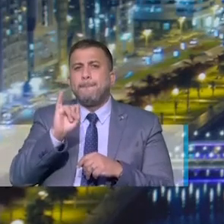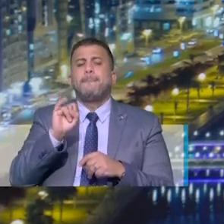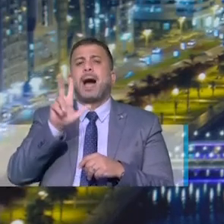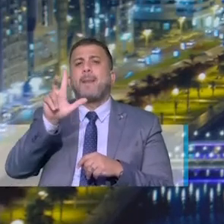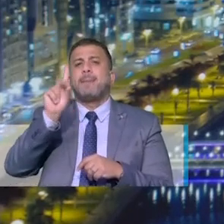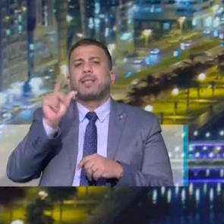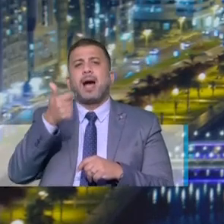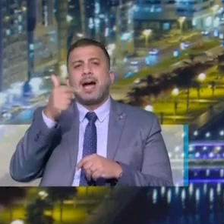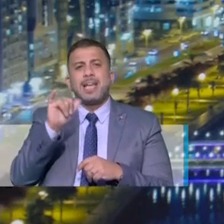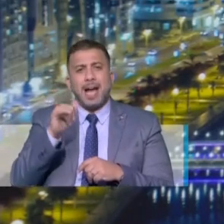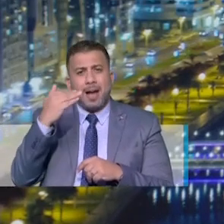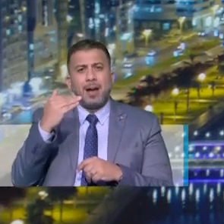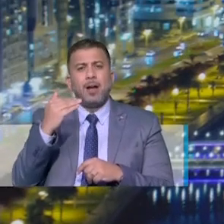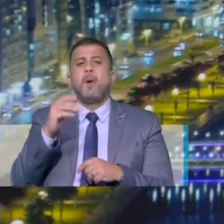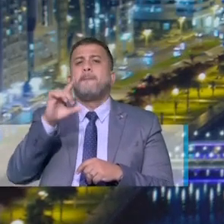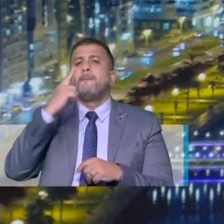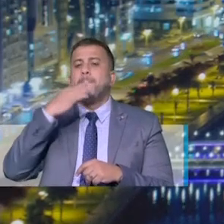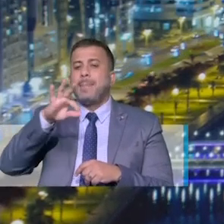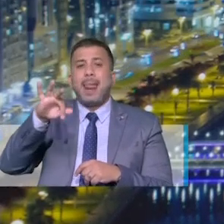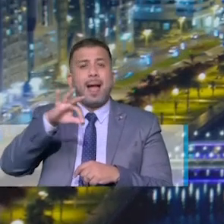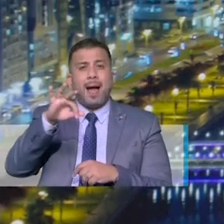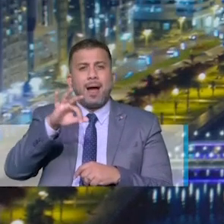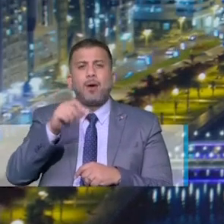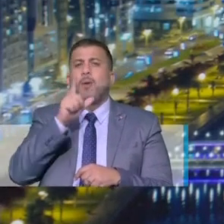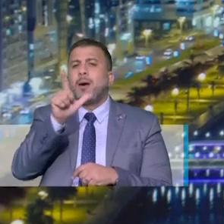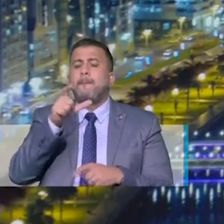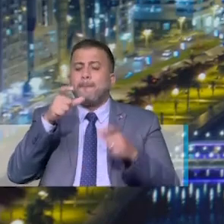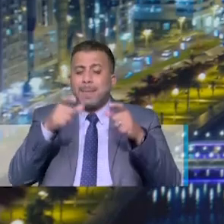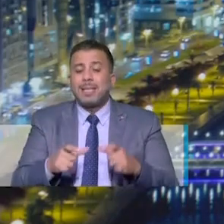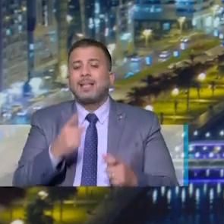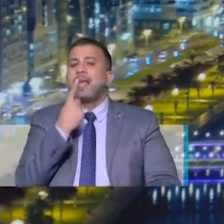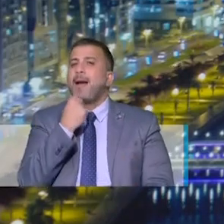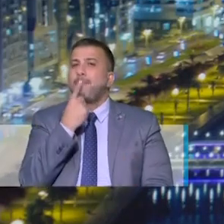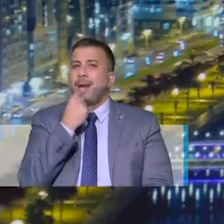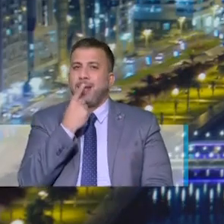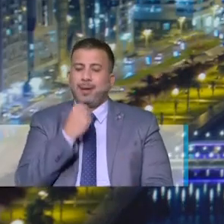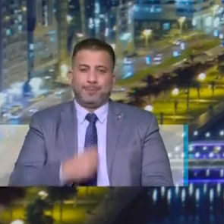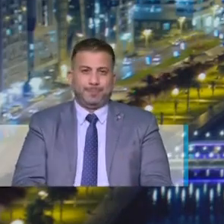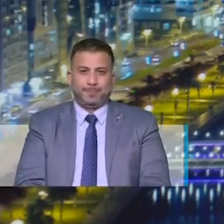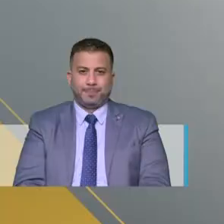منطقة المدام ومنطقة البطايح ومنطقة مليحة ومنطقة الحمرية.